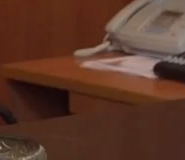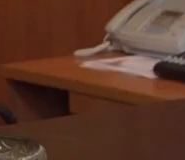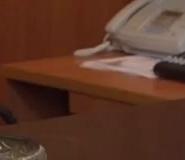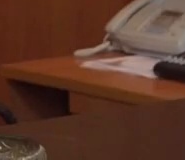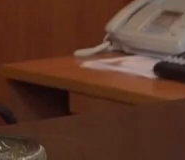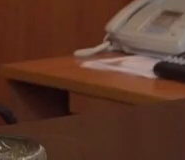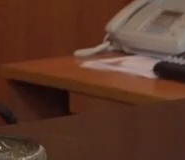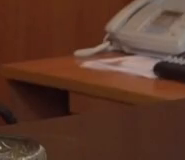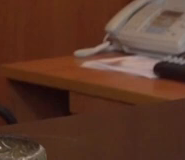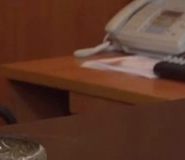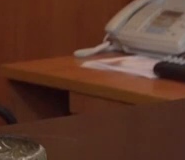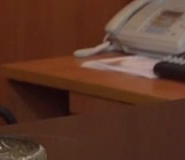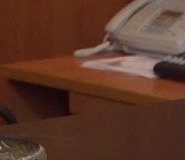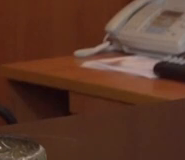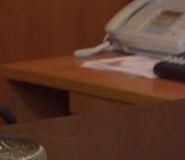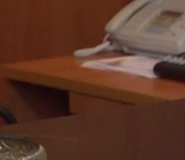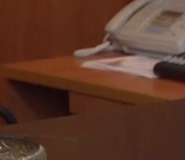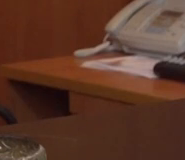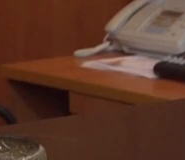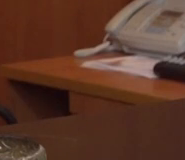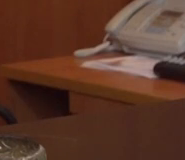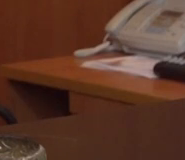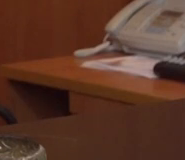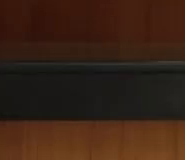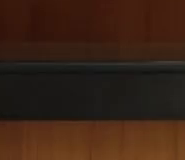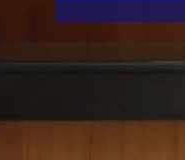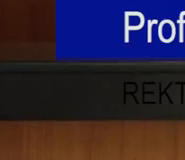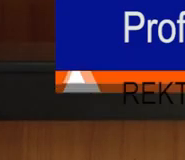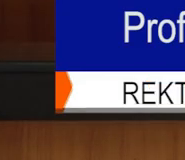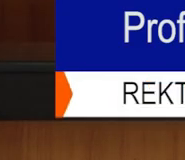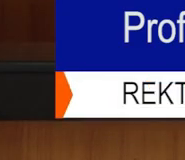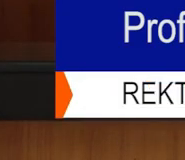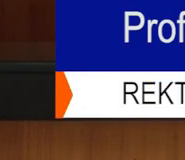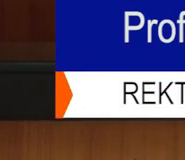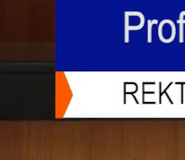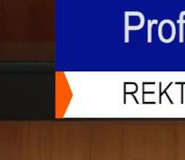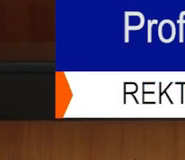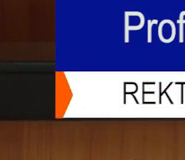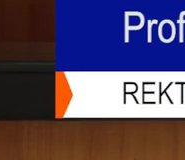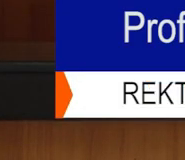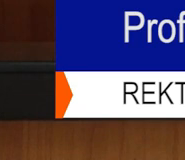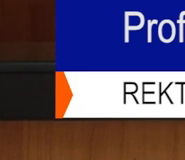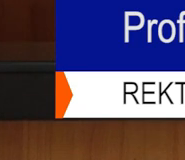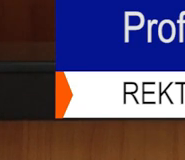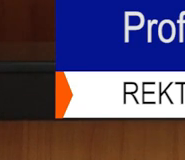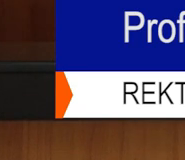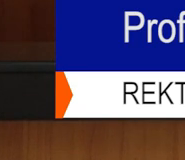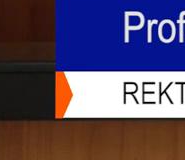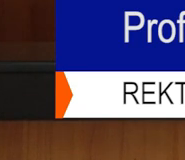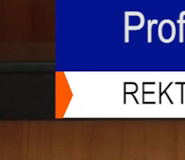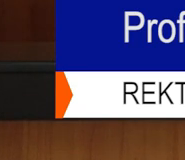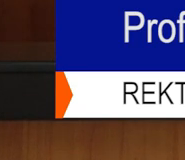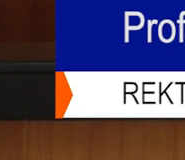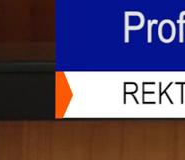Pengadilan Negeri Singaraja mampu meningkatkan layanan publik. Oleh karena itu,